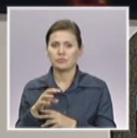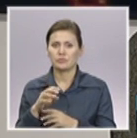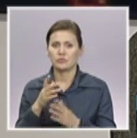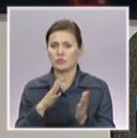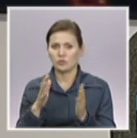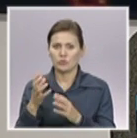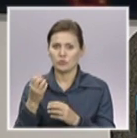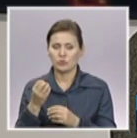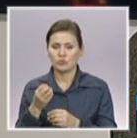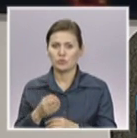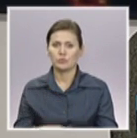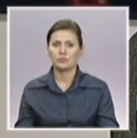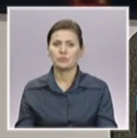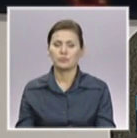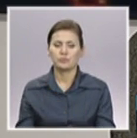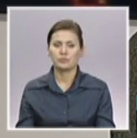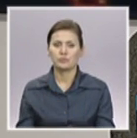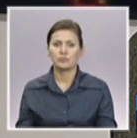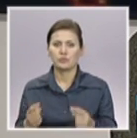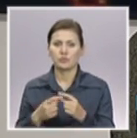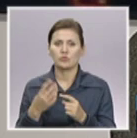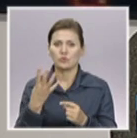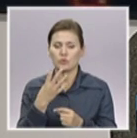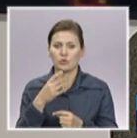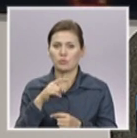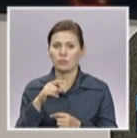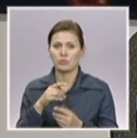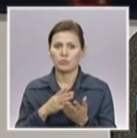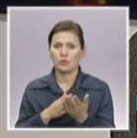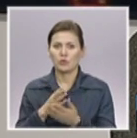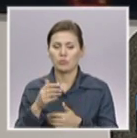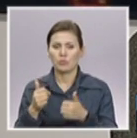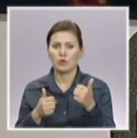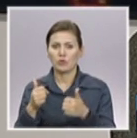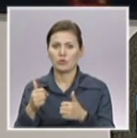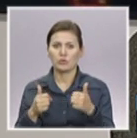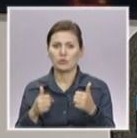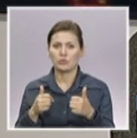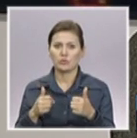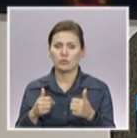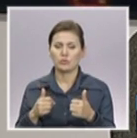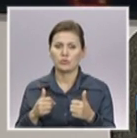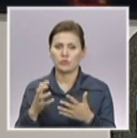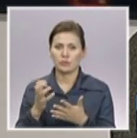ряд маршрутов, именно 4-й маршрут по конкурсу